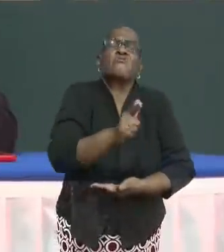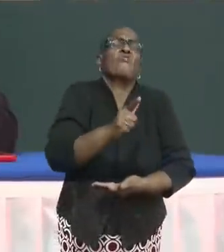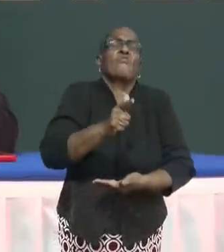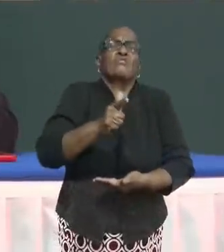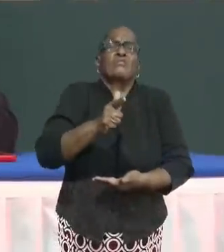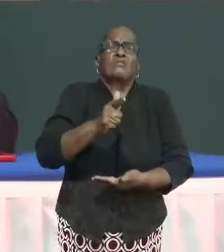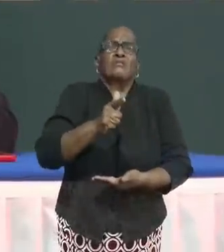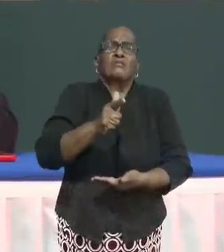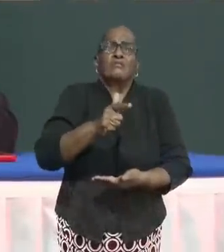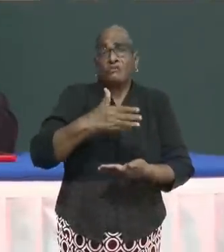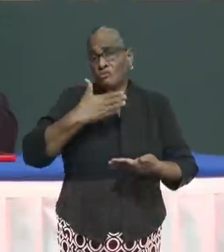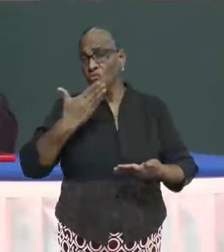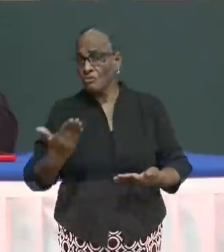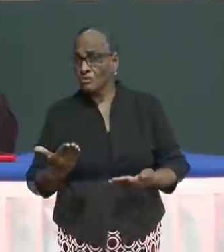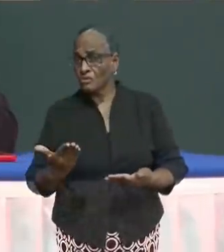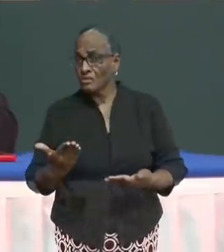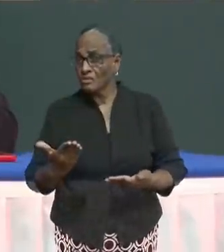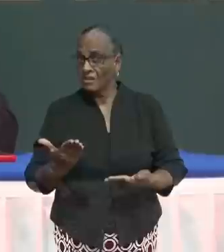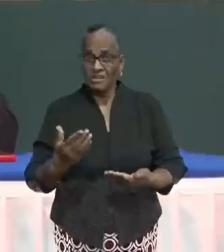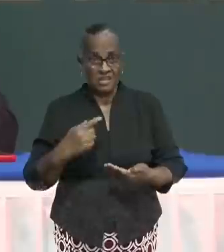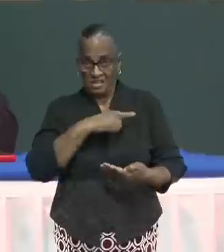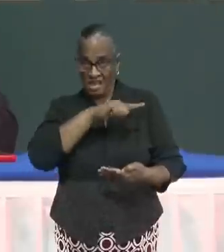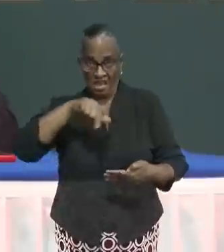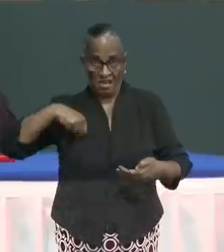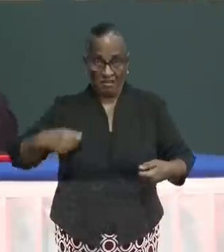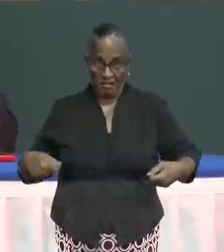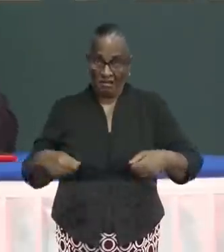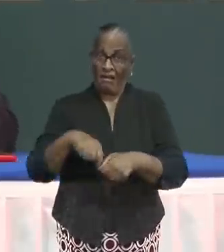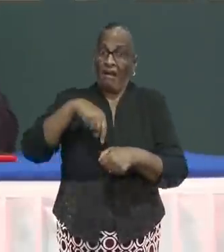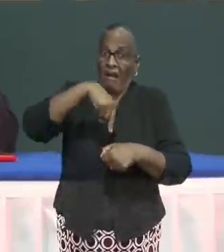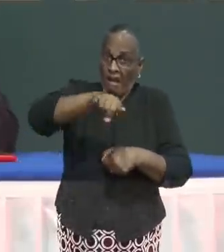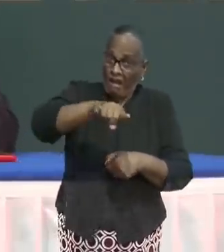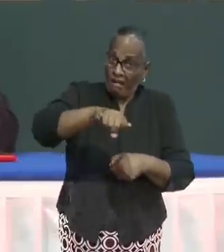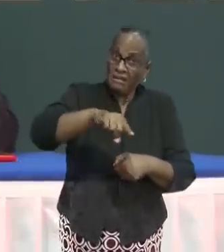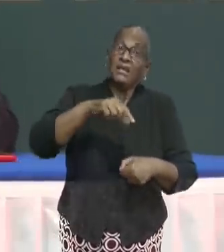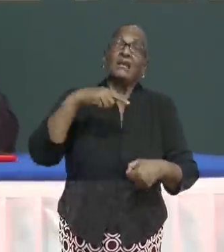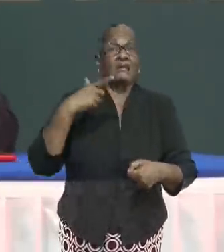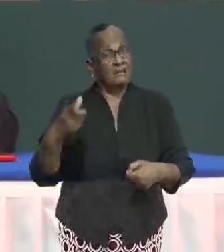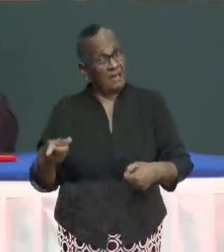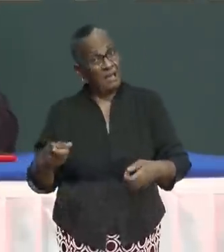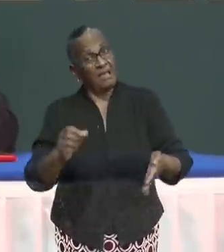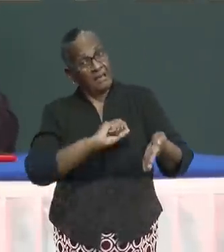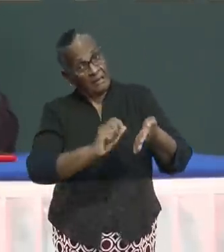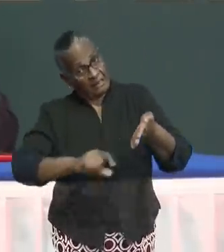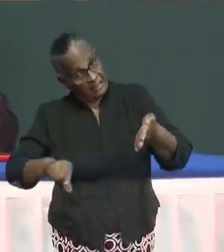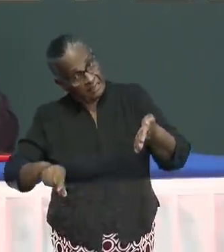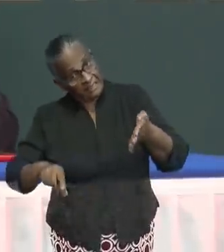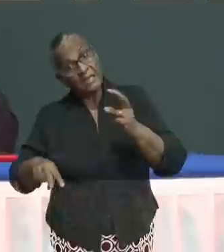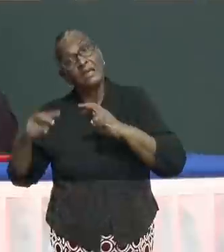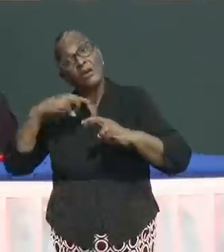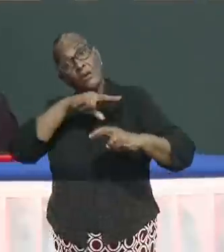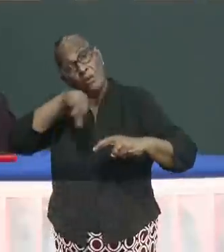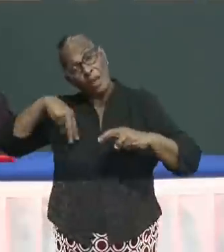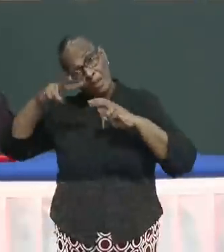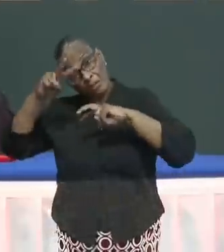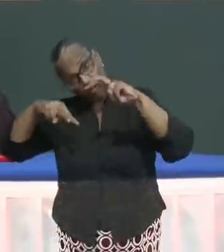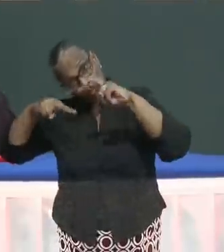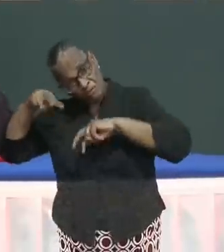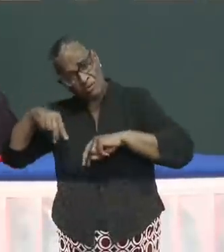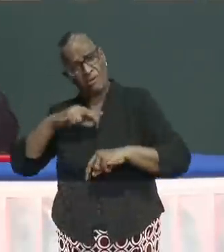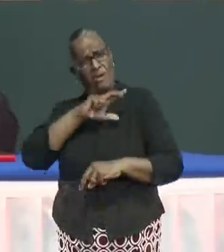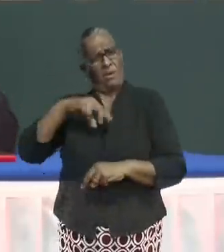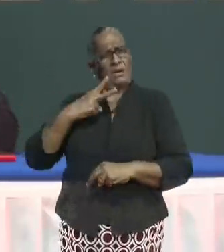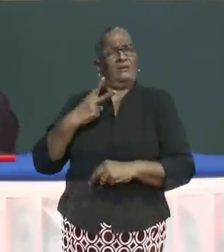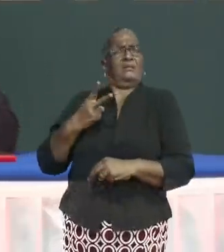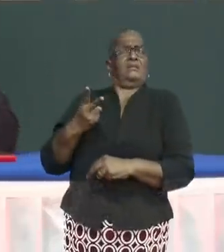Dus dat wil zeggen, ik kan een, ik registreer, ik moet een, ik ik doe controle, en ik zie